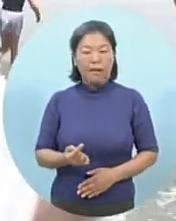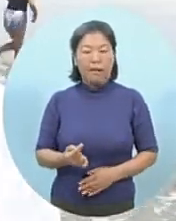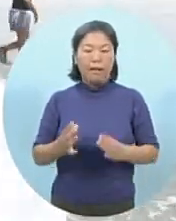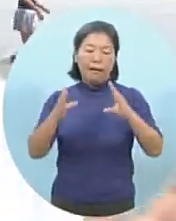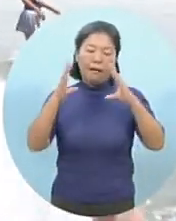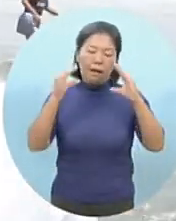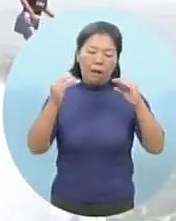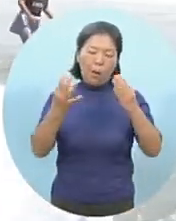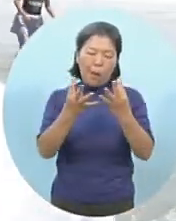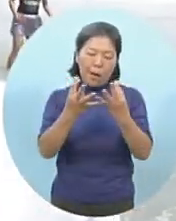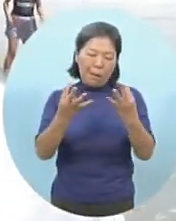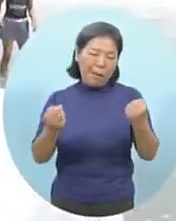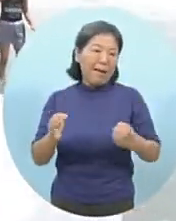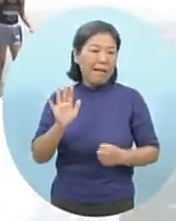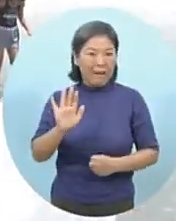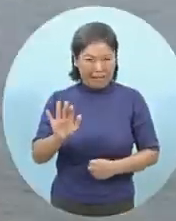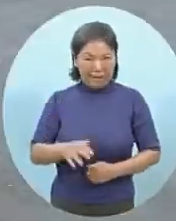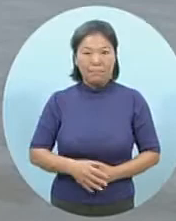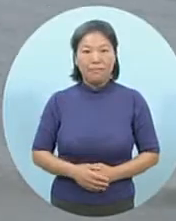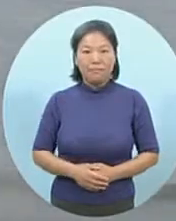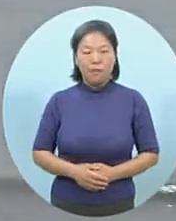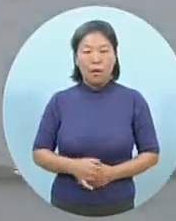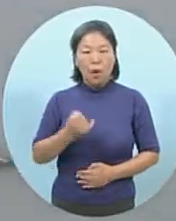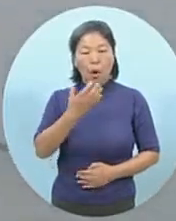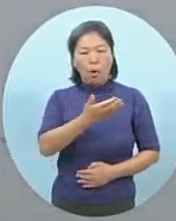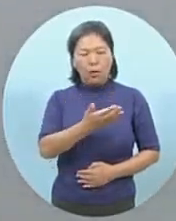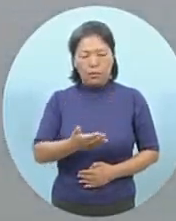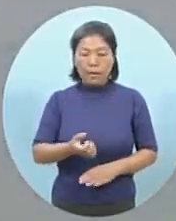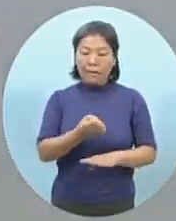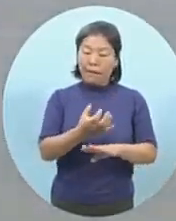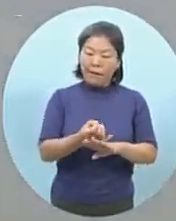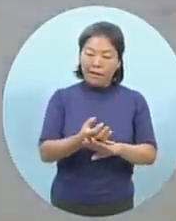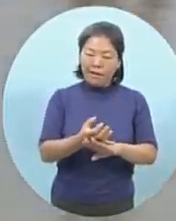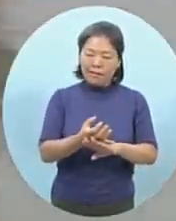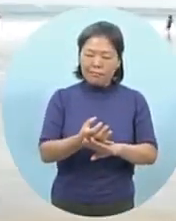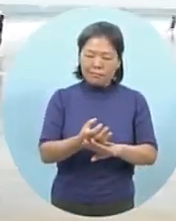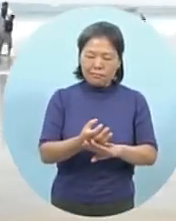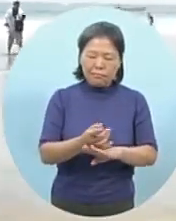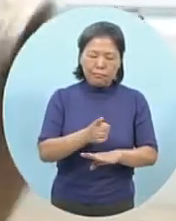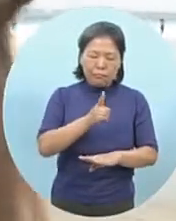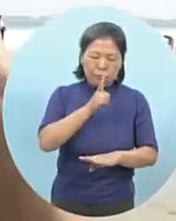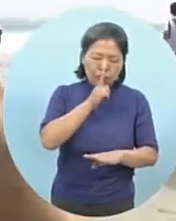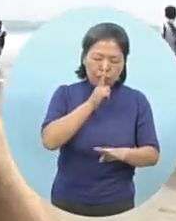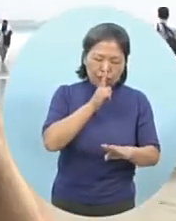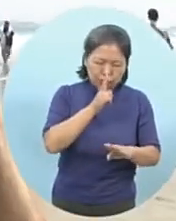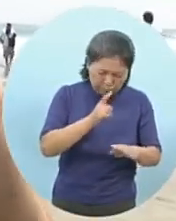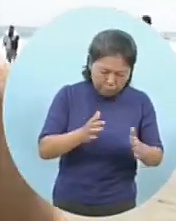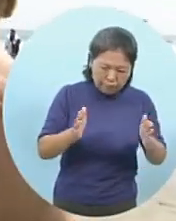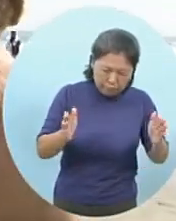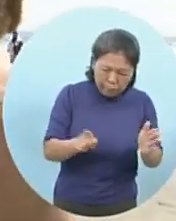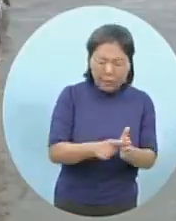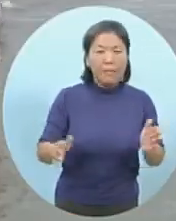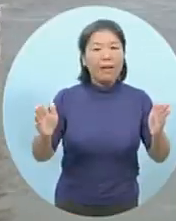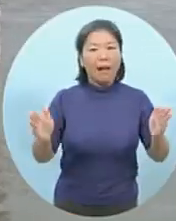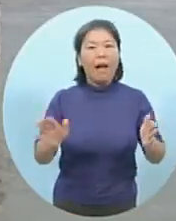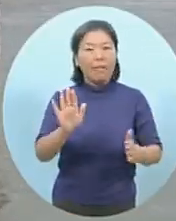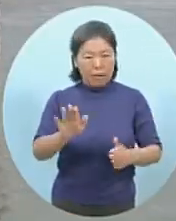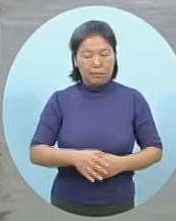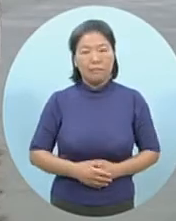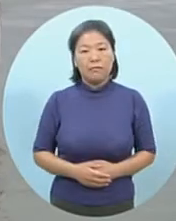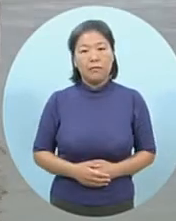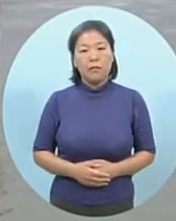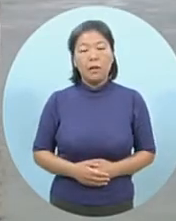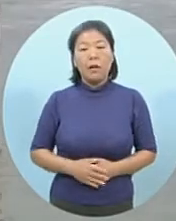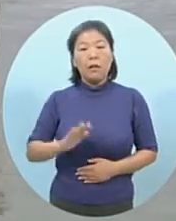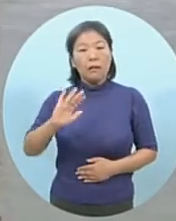ごいたくさんの笑顔があって、海がいわきの宝だって言っちゃいけないのかなっていう時期がすごくあ